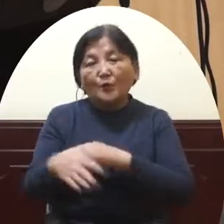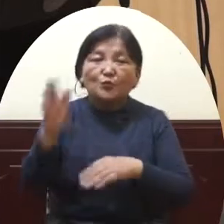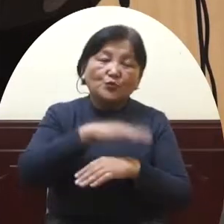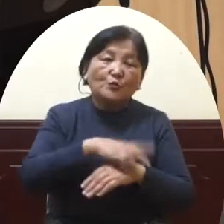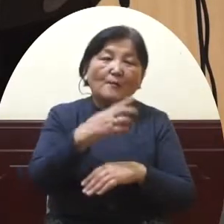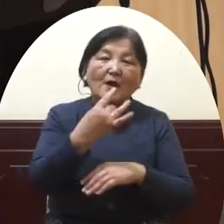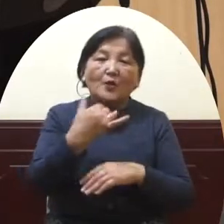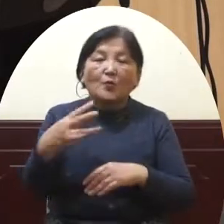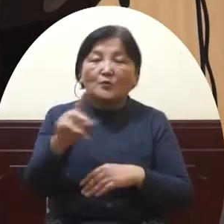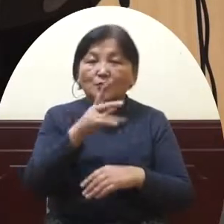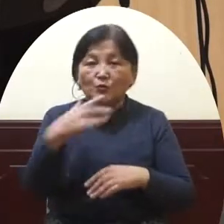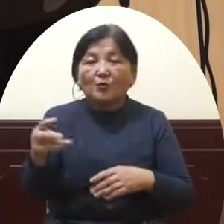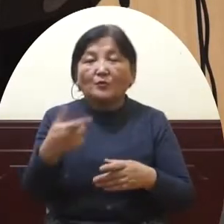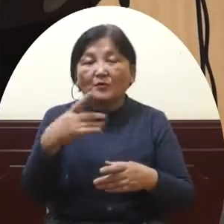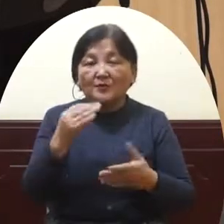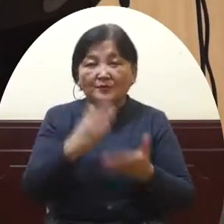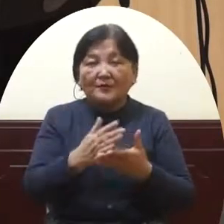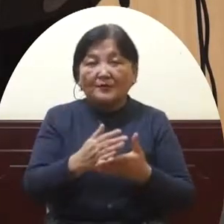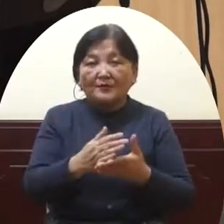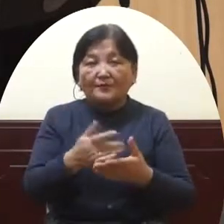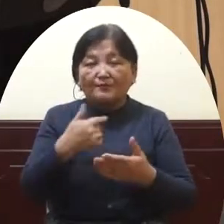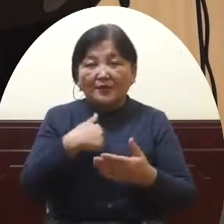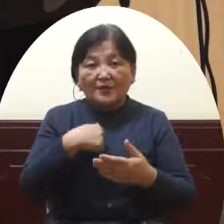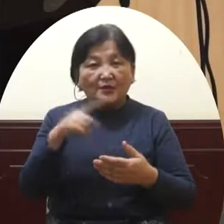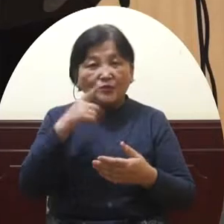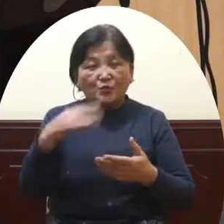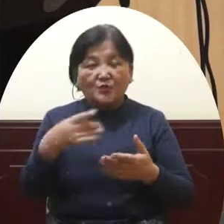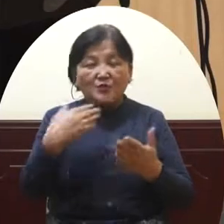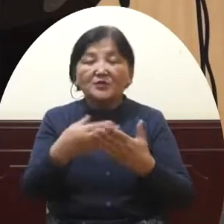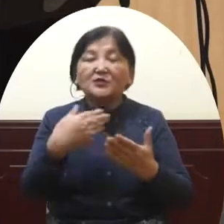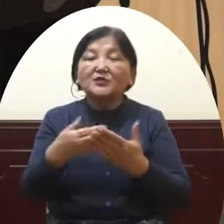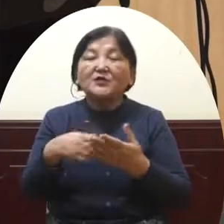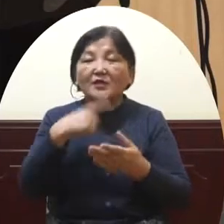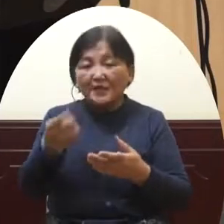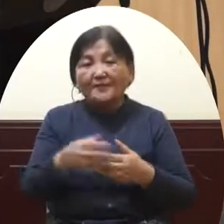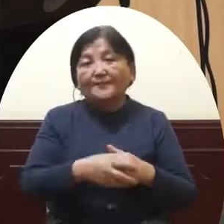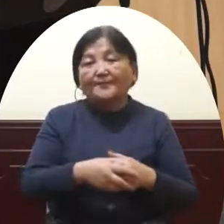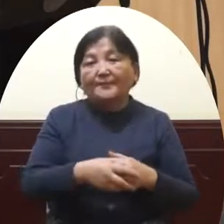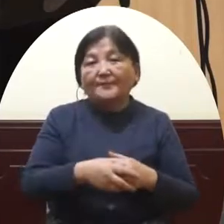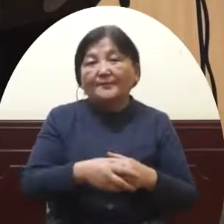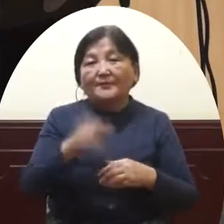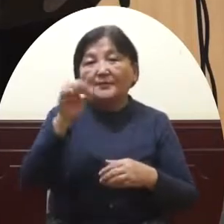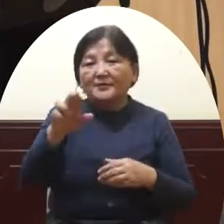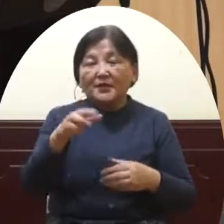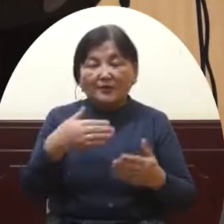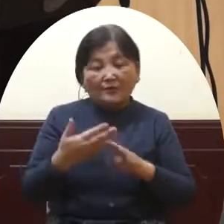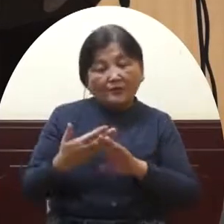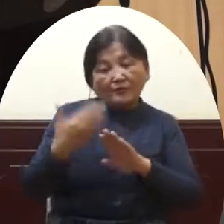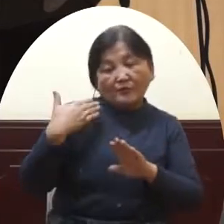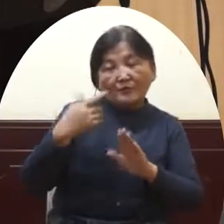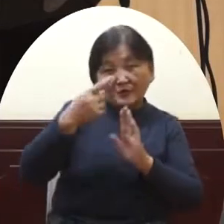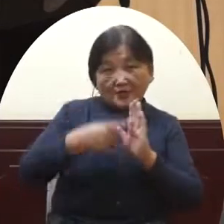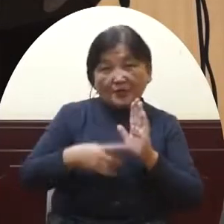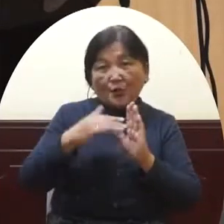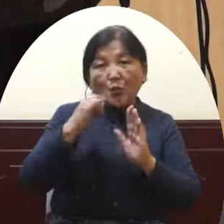тэ. Эдний улс төрийн болохоос би зүгээр хэд хэдэн жишээ л хэлээ л да. Жишээ нь сая одоо өнгөрсөн сард